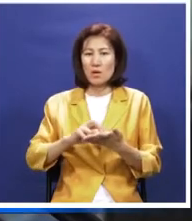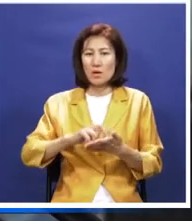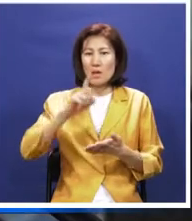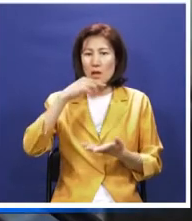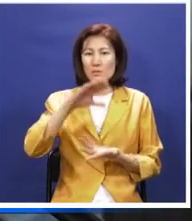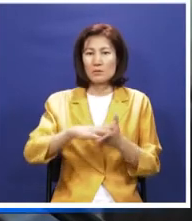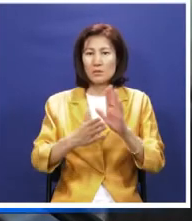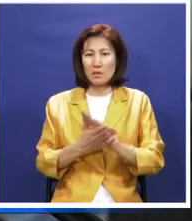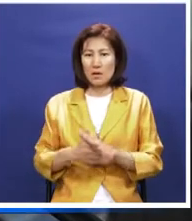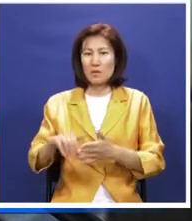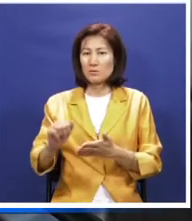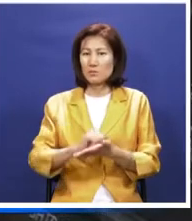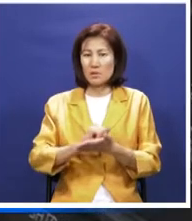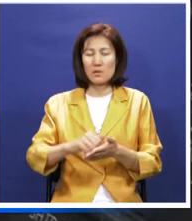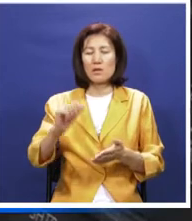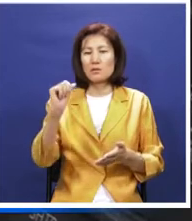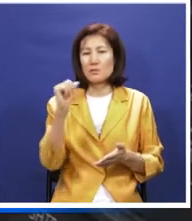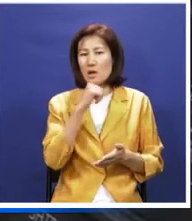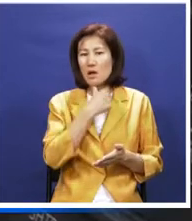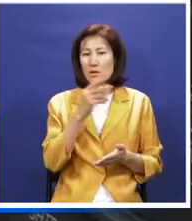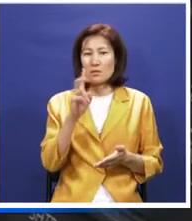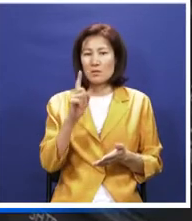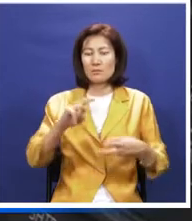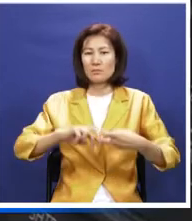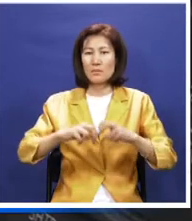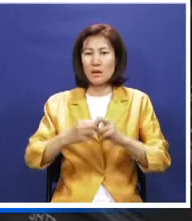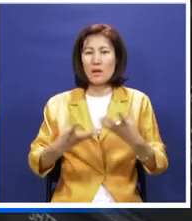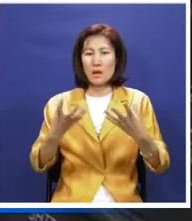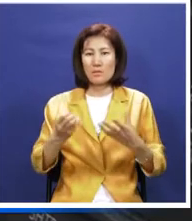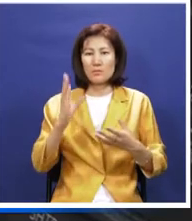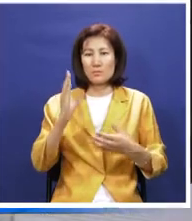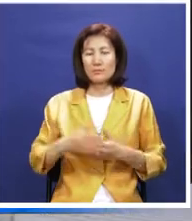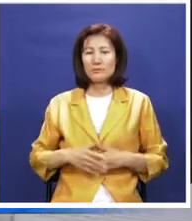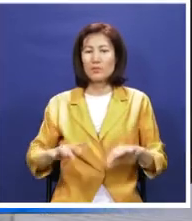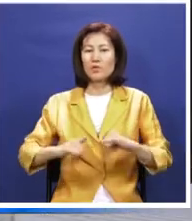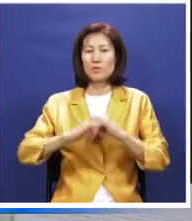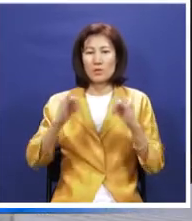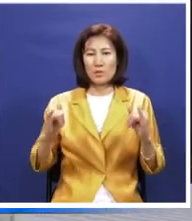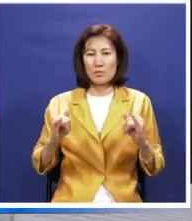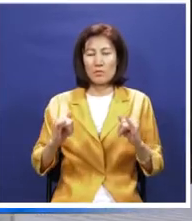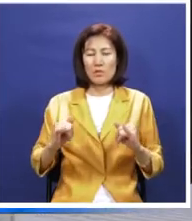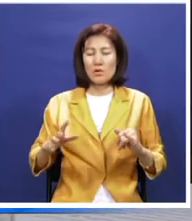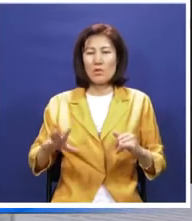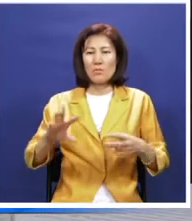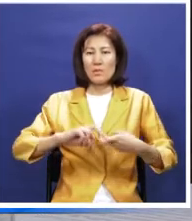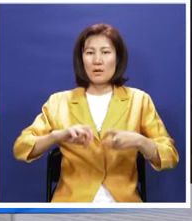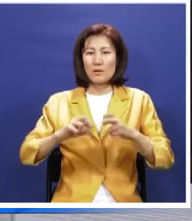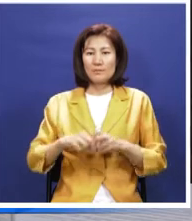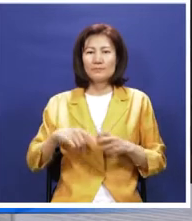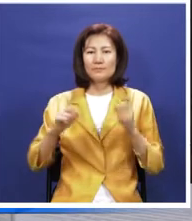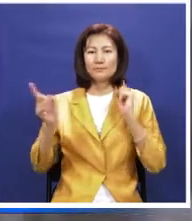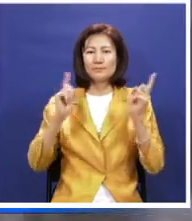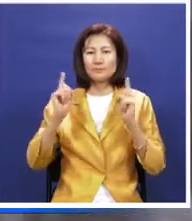Келісім шартқа қол қоймаймыз дегенде газдан айрылсақ мәселе тағы да ұлғаймай ма дейді. Осылайша кеңесте жан